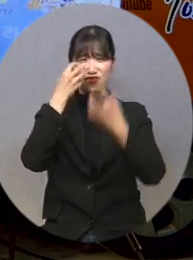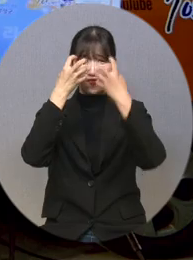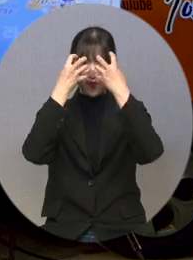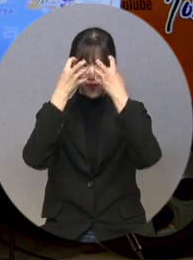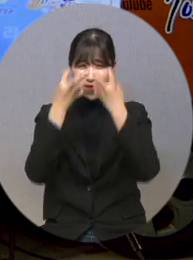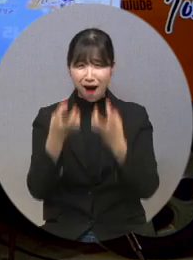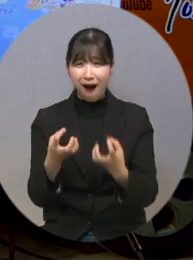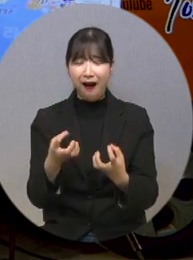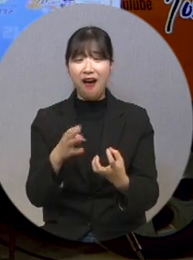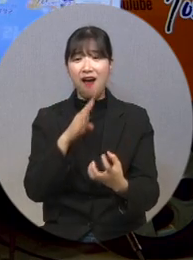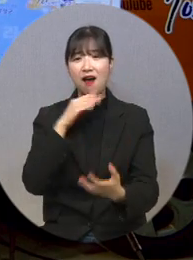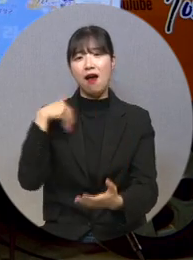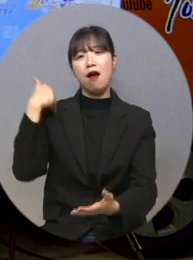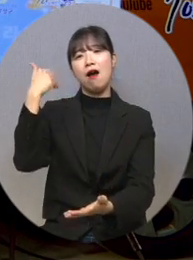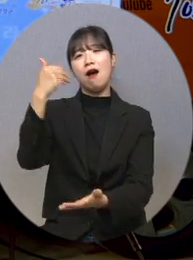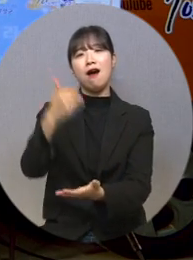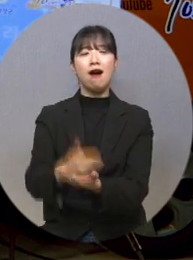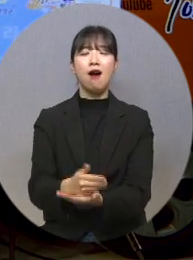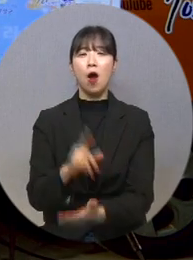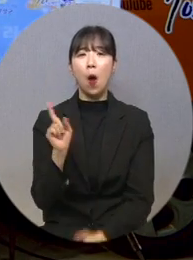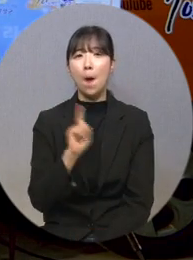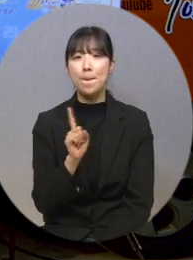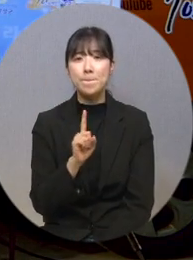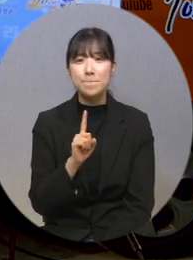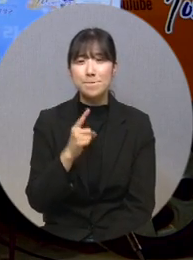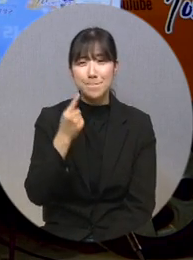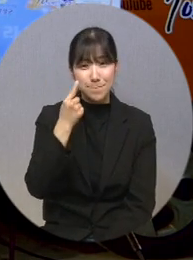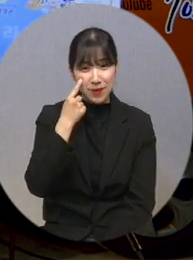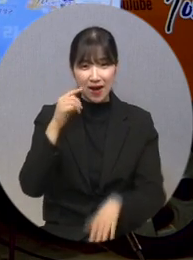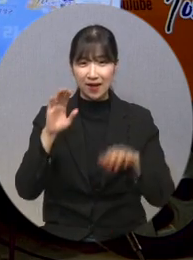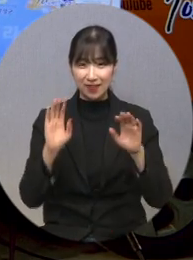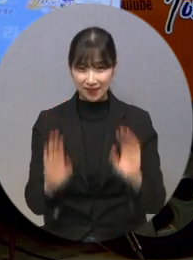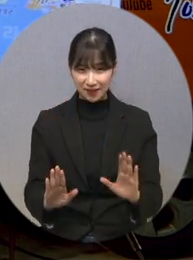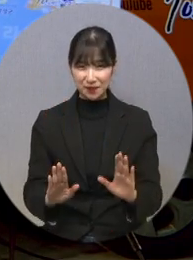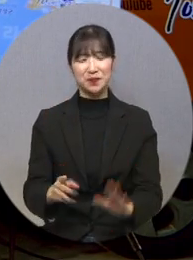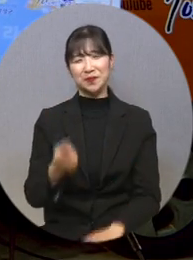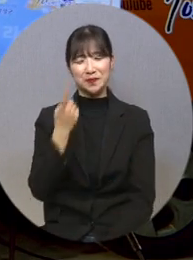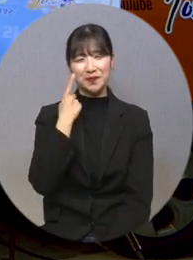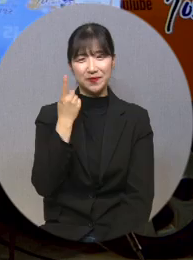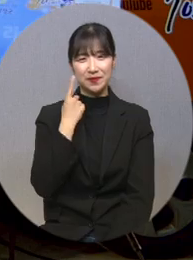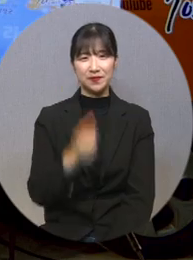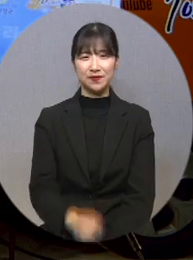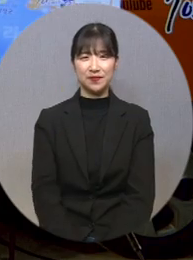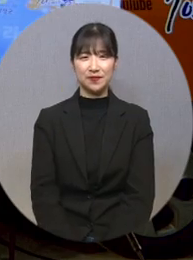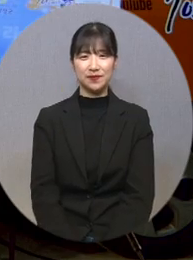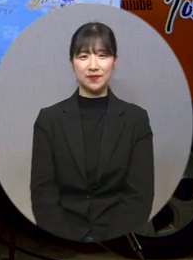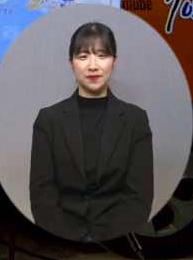같은 것들이 가득합니다. 우와. 자 어떤 게 있는지 우리 지금 바로 스튜디오로 옮기겠습니다.